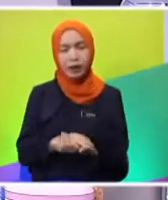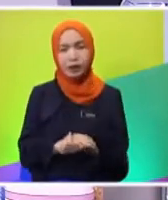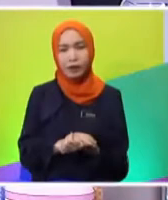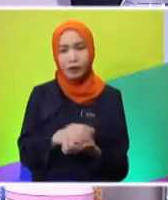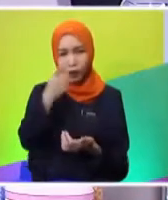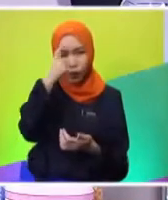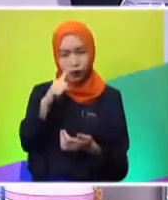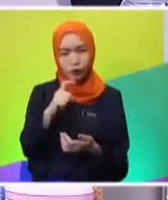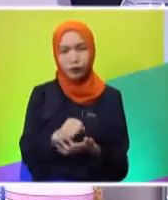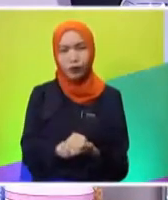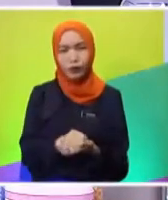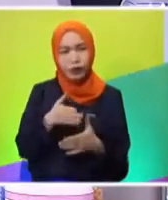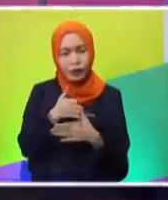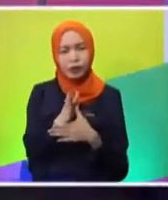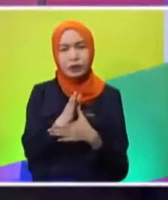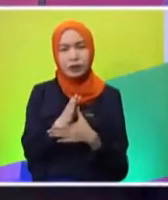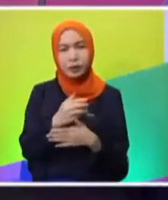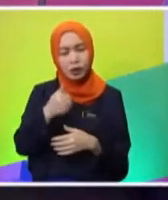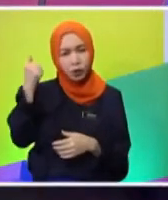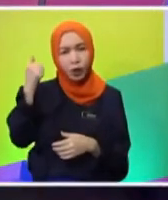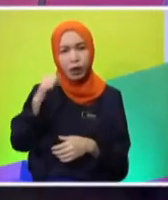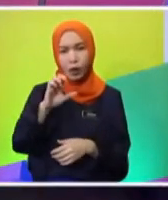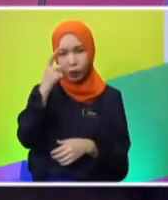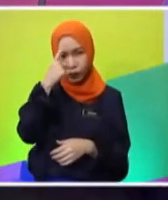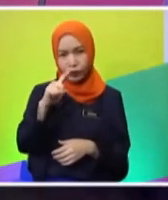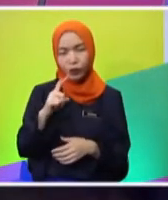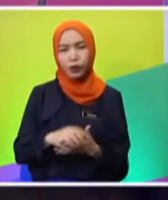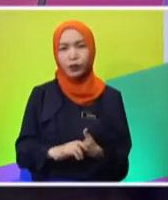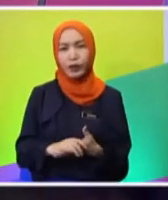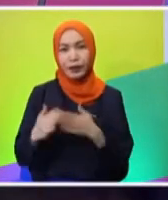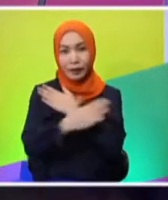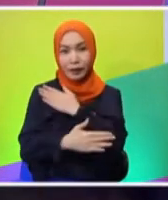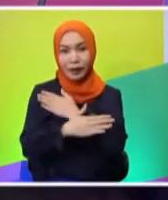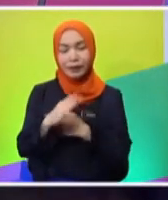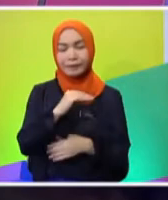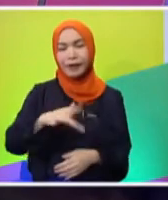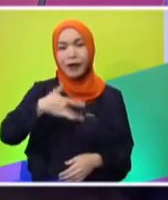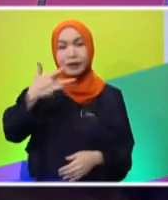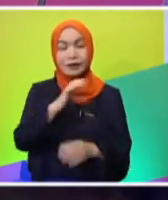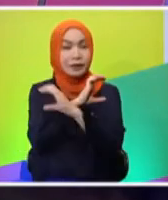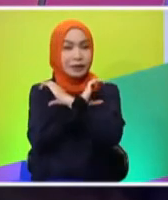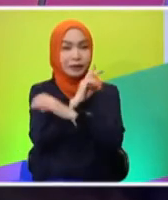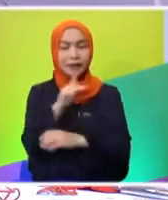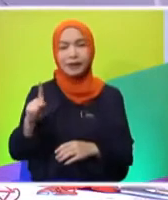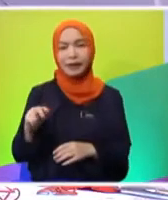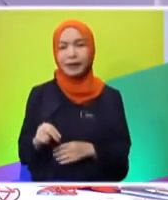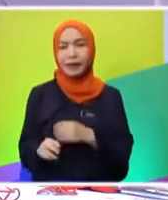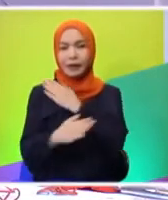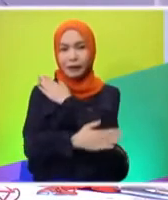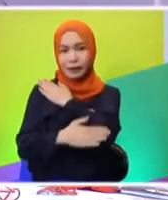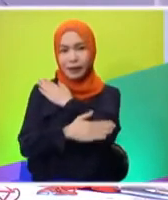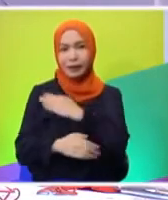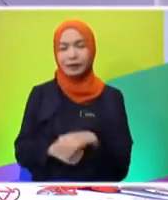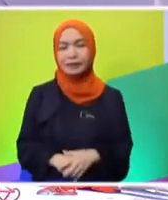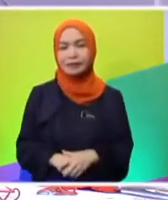rasa semangat sing tekan negara itu jugalah yang saya rasakan kan sebab apa ini pahlawan-pahlawan yang